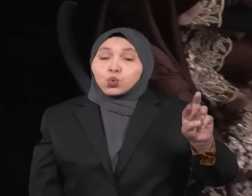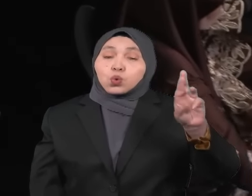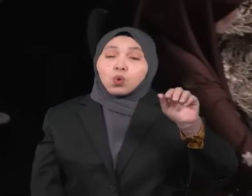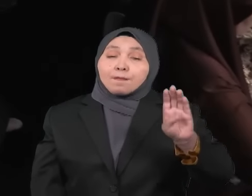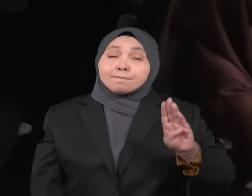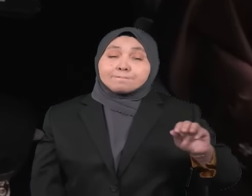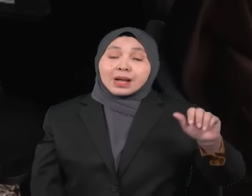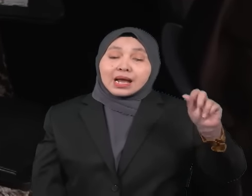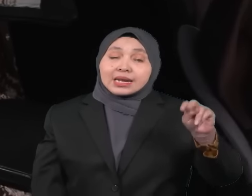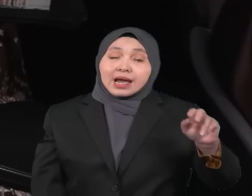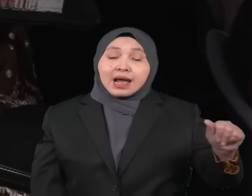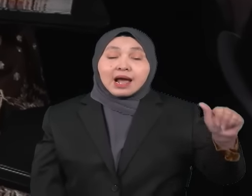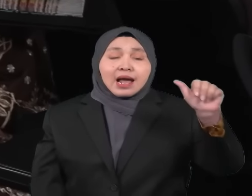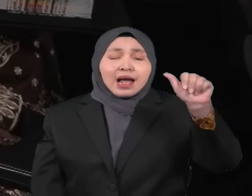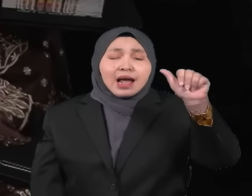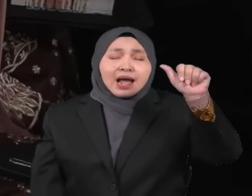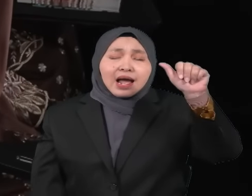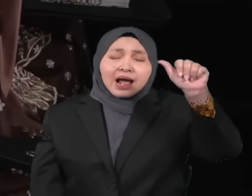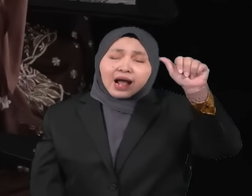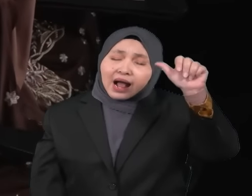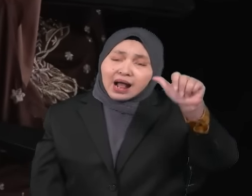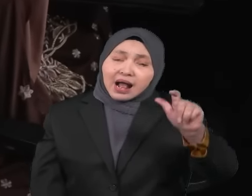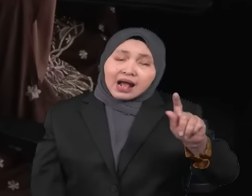yaqulu rabbana